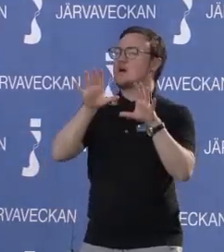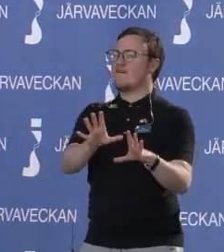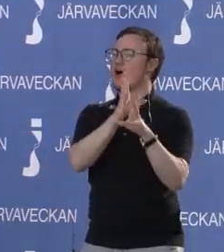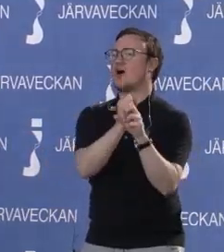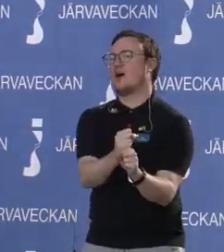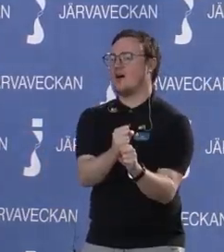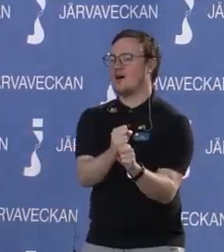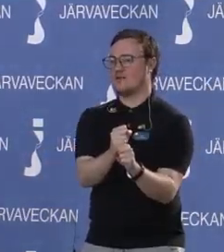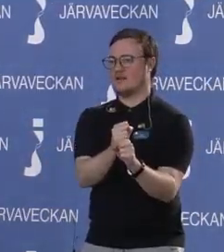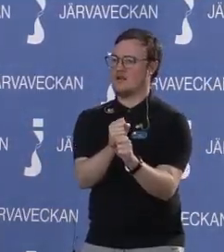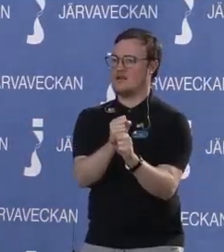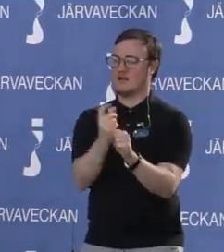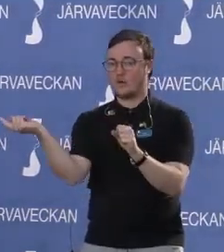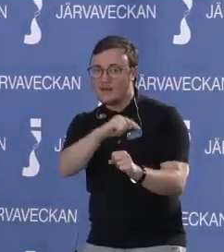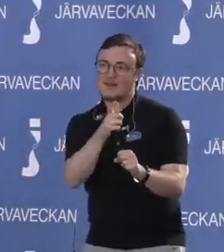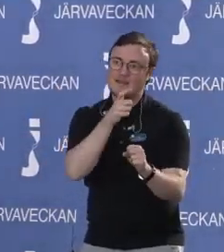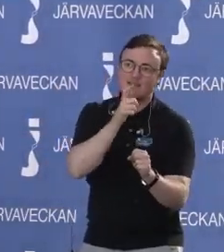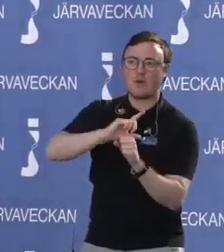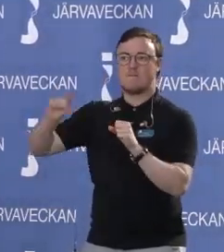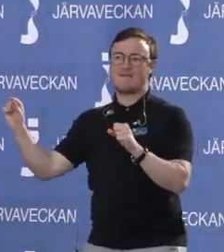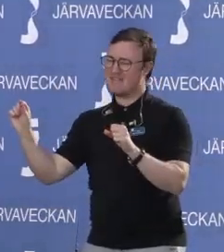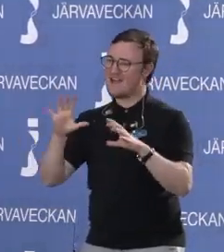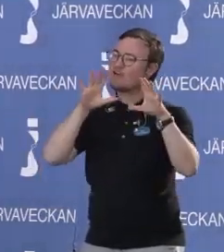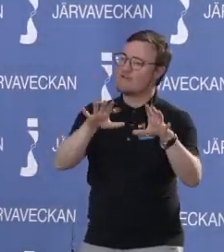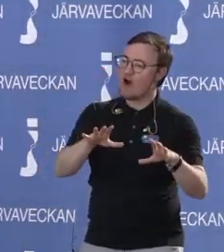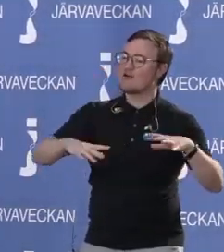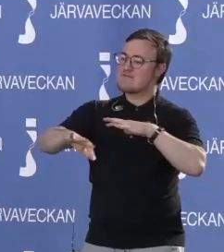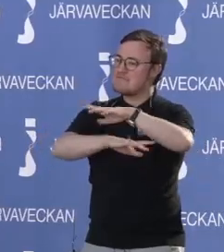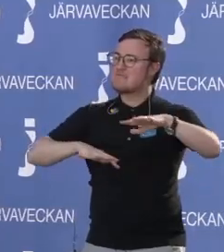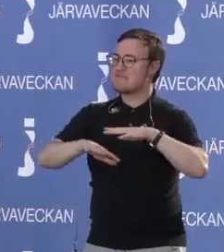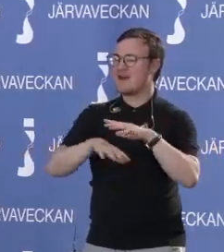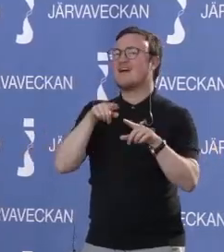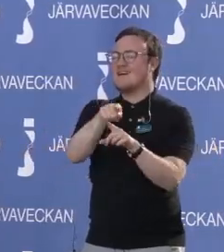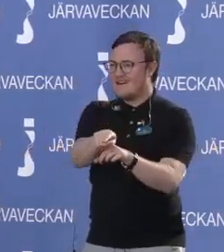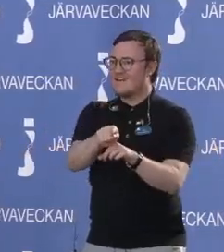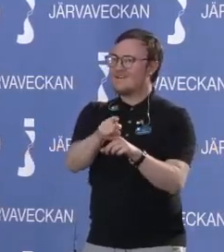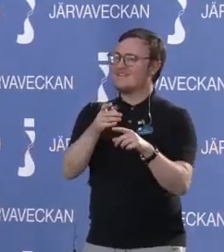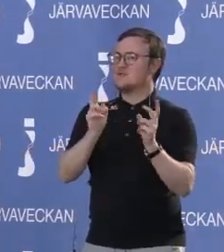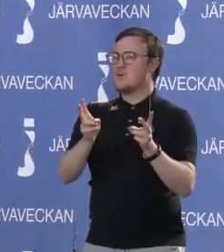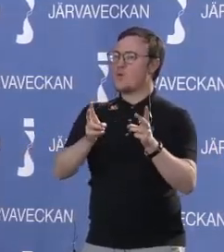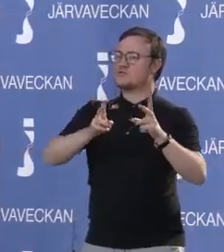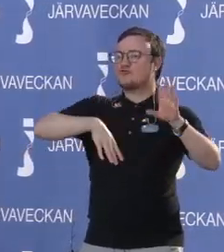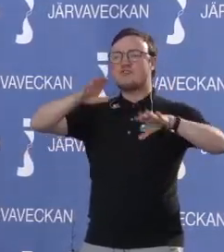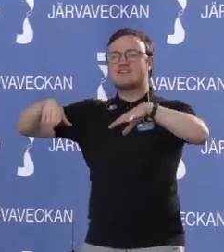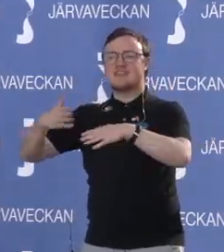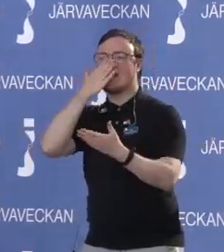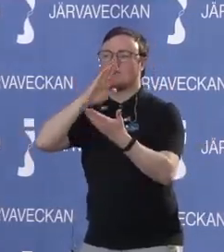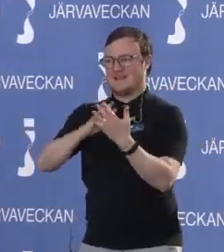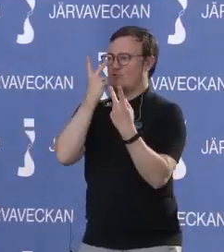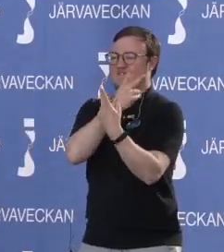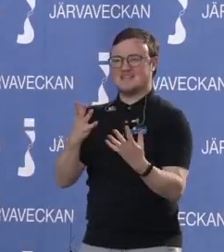bara sticka iväg. Men också att ge en nyanserad bild och också berätta om det som pekar framåt.